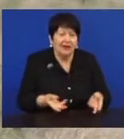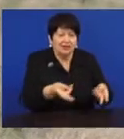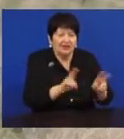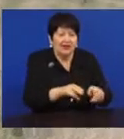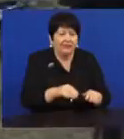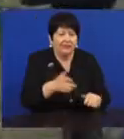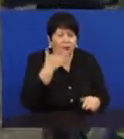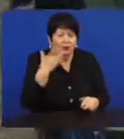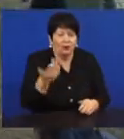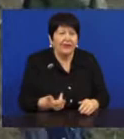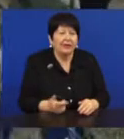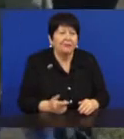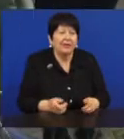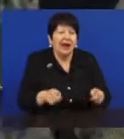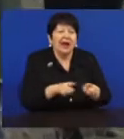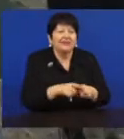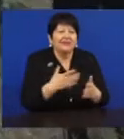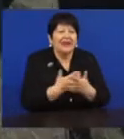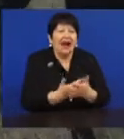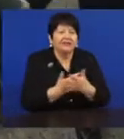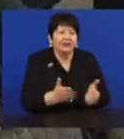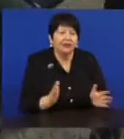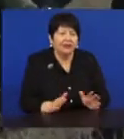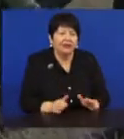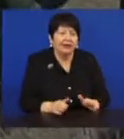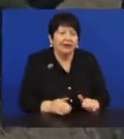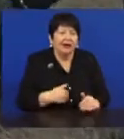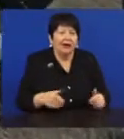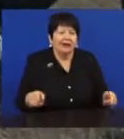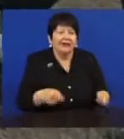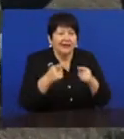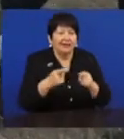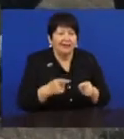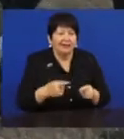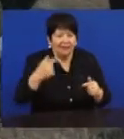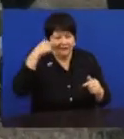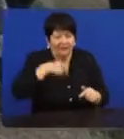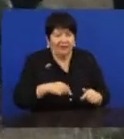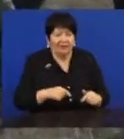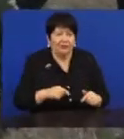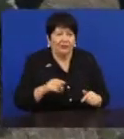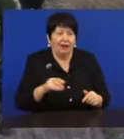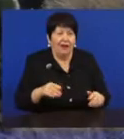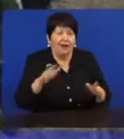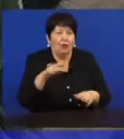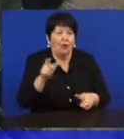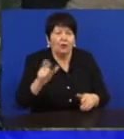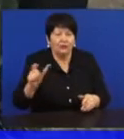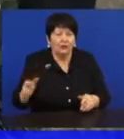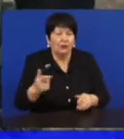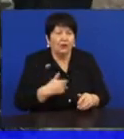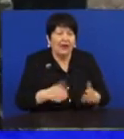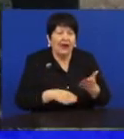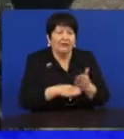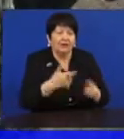lasă gunoiul. Acest fel de acțiune cresc spiritul civic al locuitorilor și ne ajută însăși